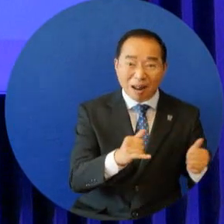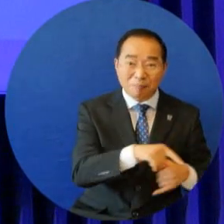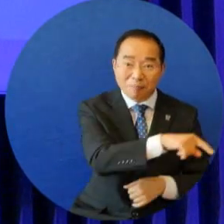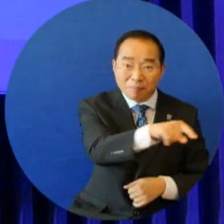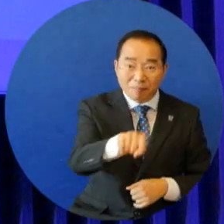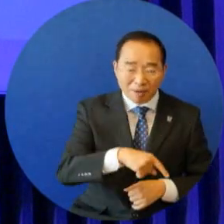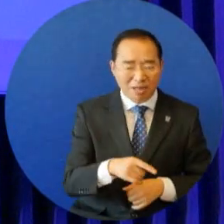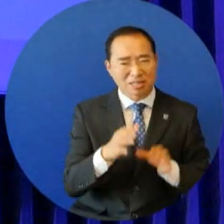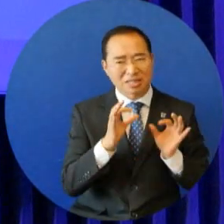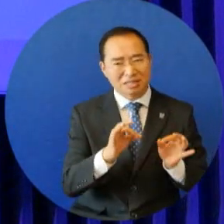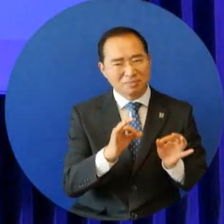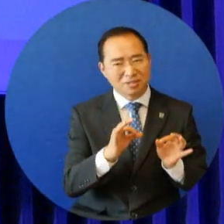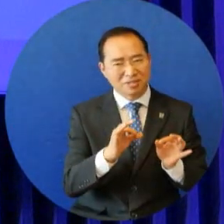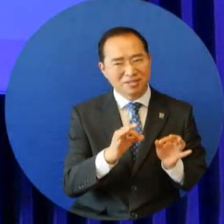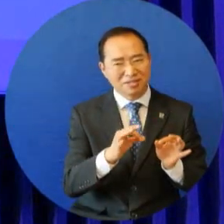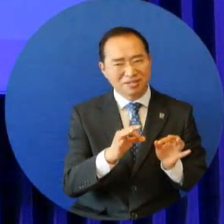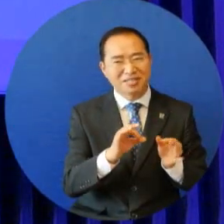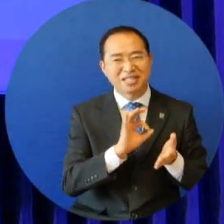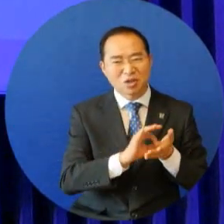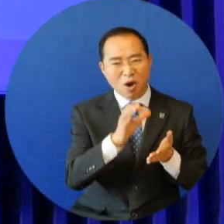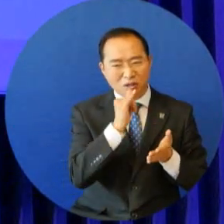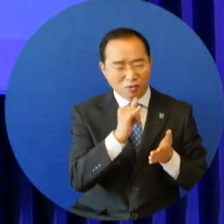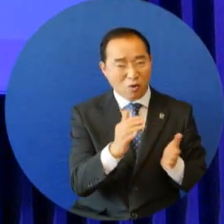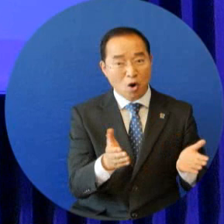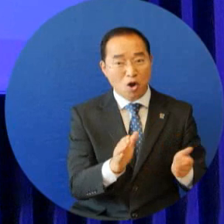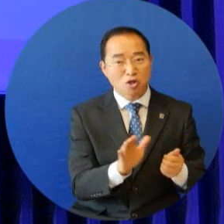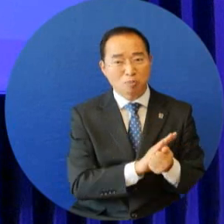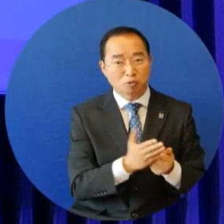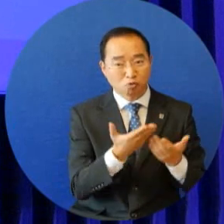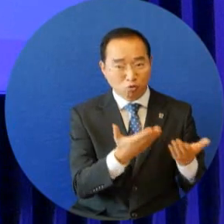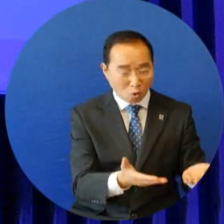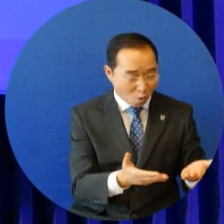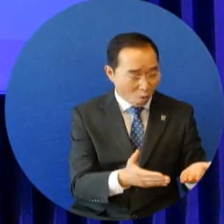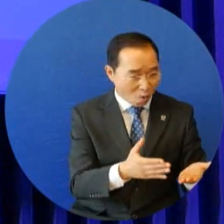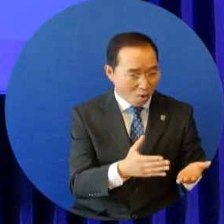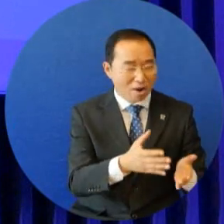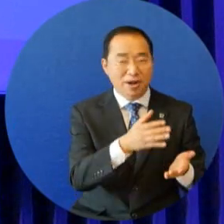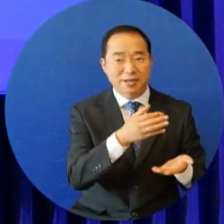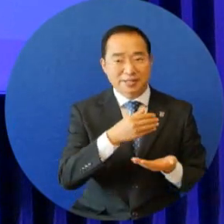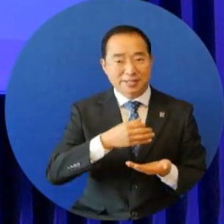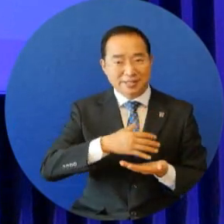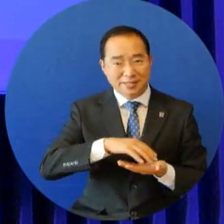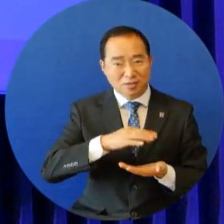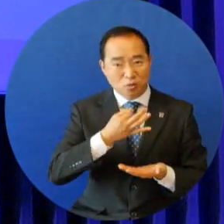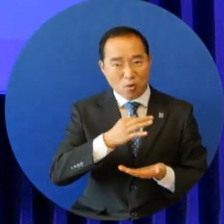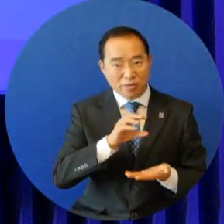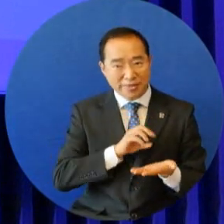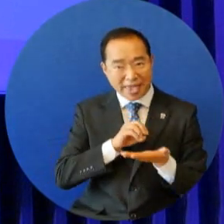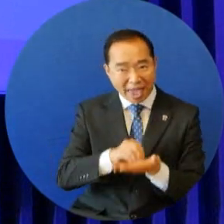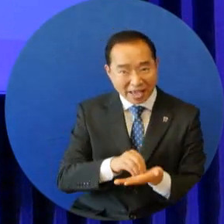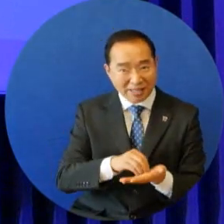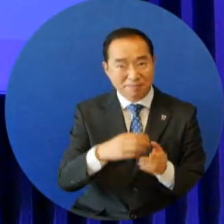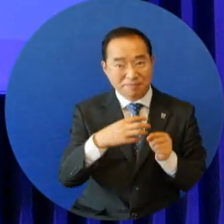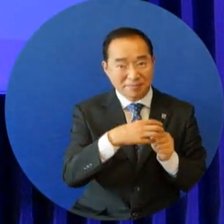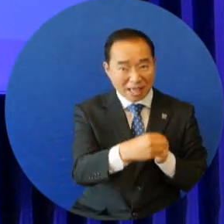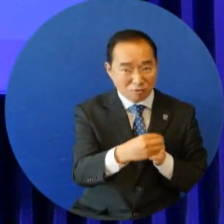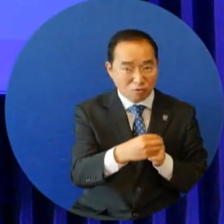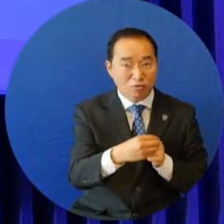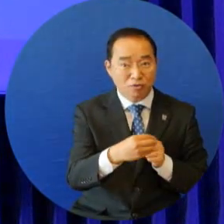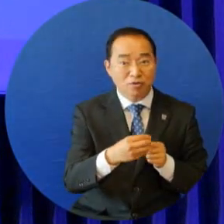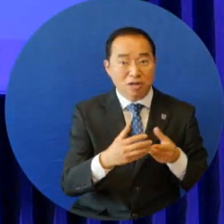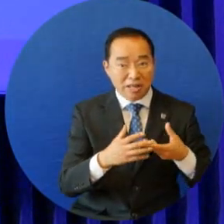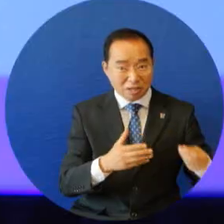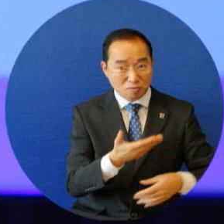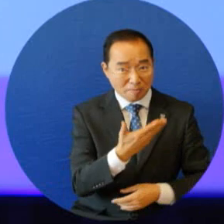사는 사람들을 금융권 안에 포용함으로써 그들한테 금융서비스를 해주고 예금과 대출 기능을